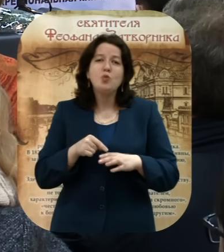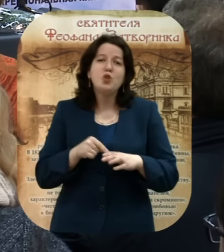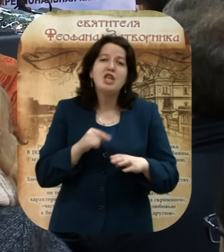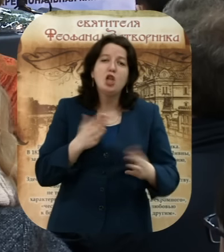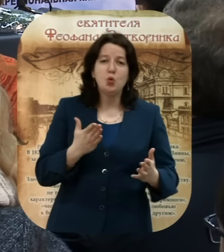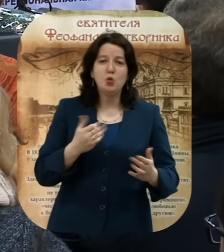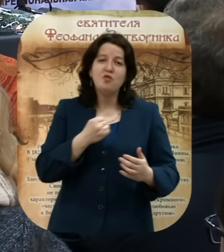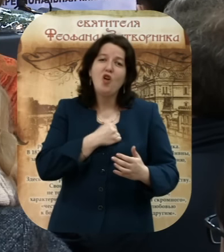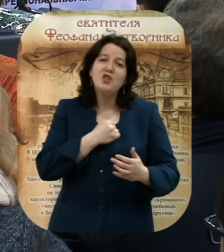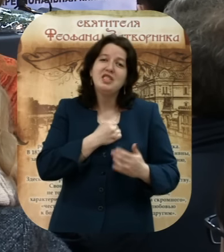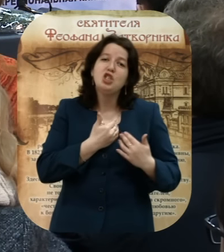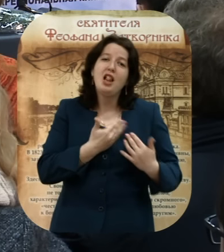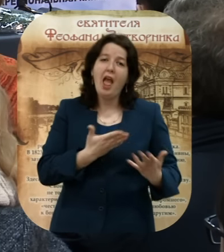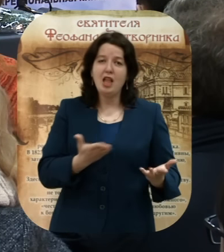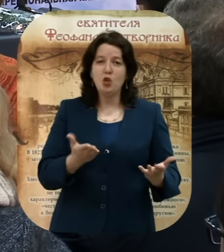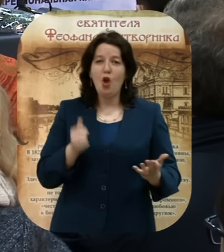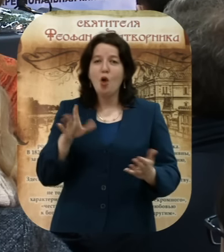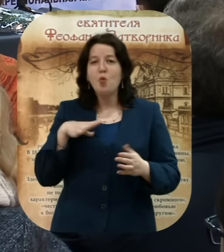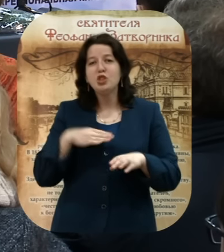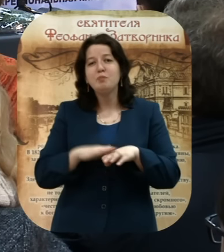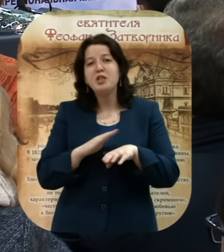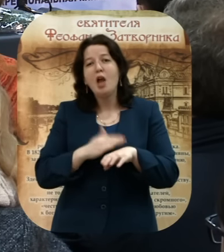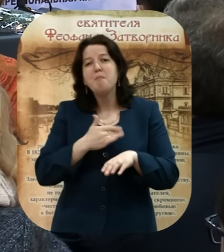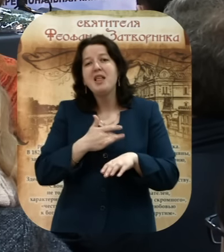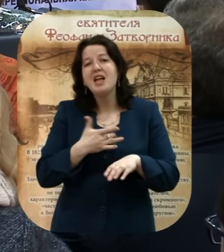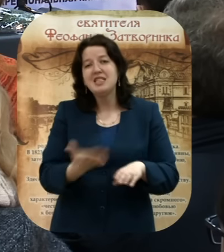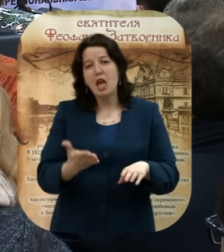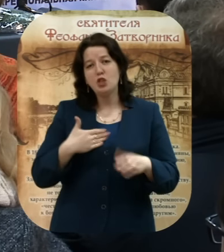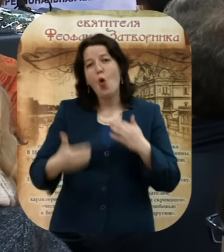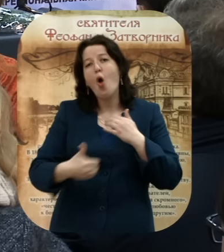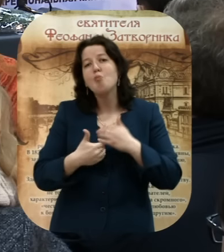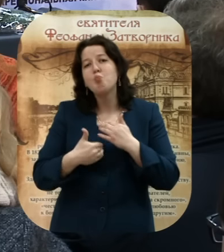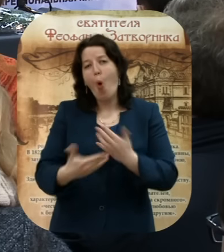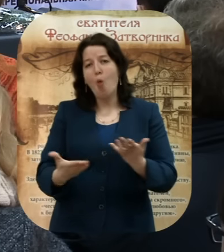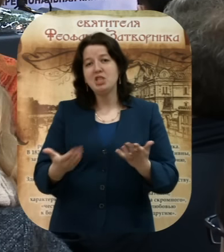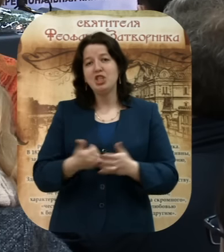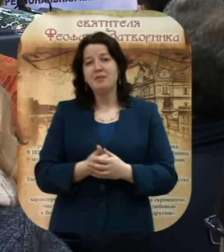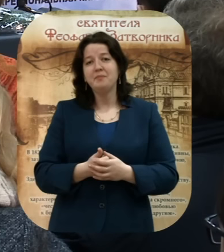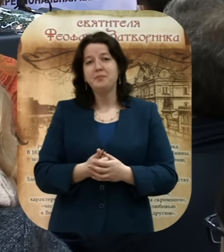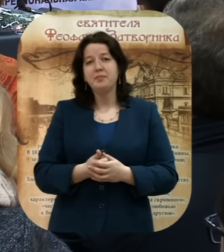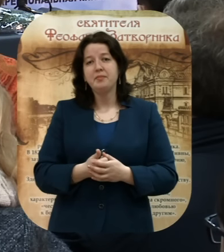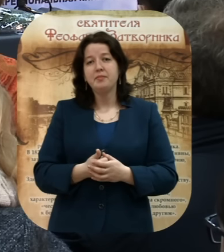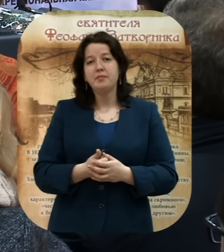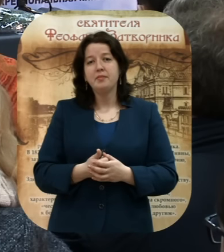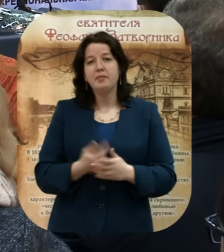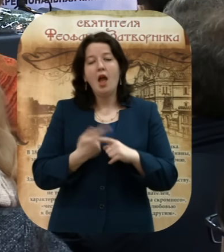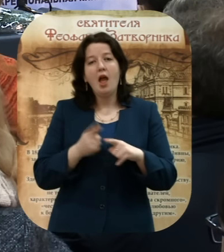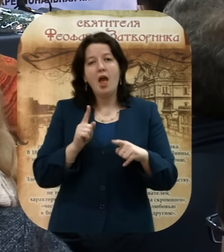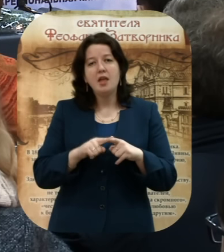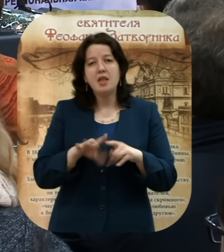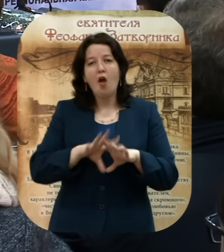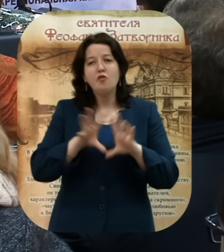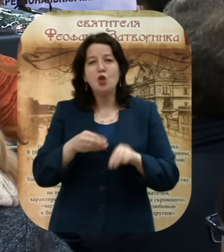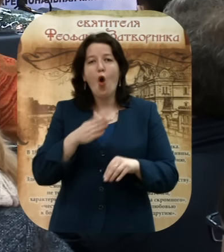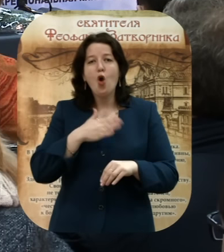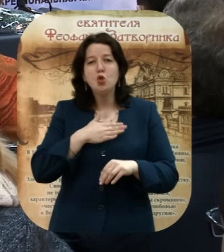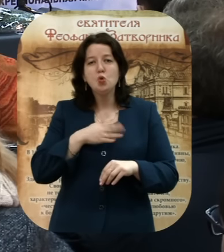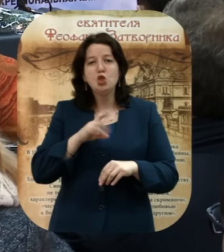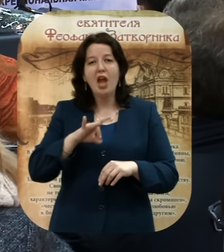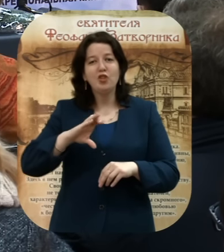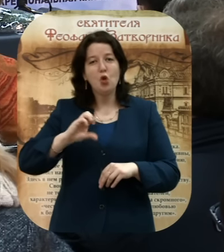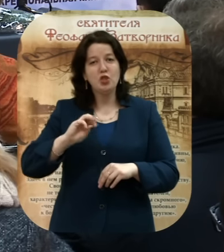сочувствия, сожаления, если хотите, милосердия, помощи и так далее. Это